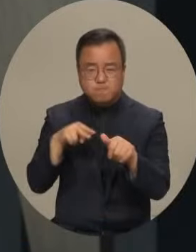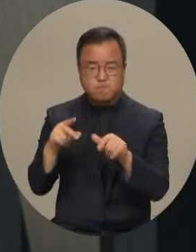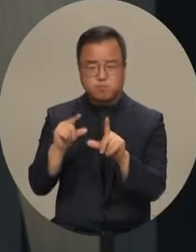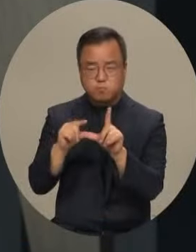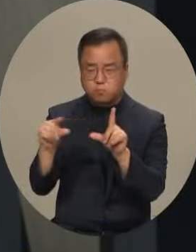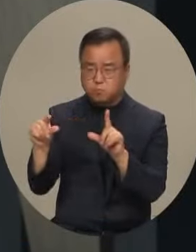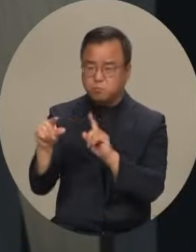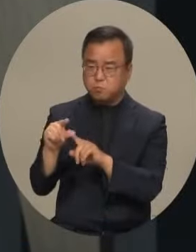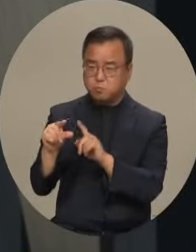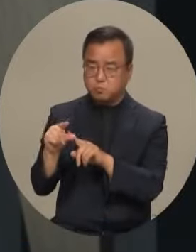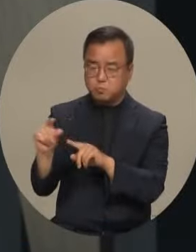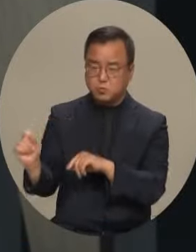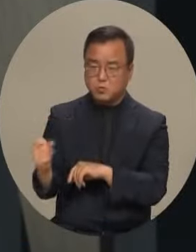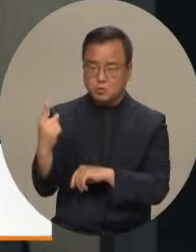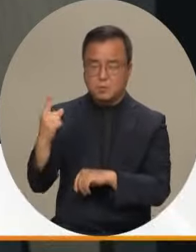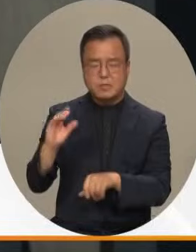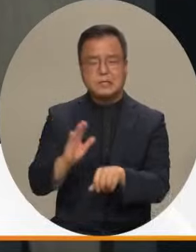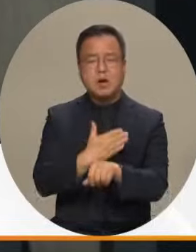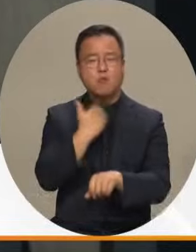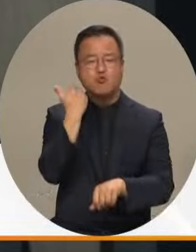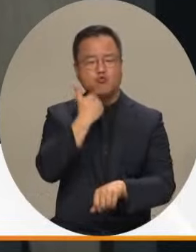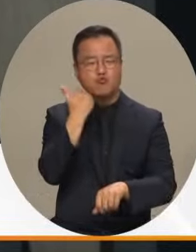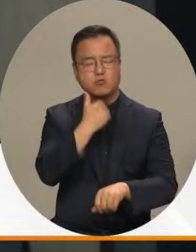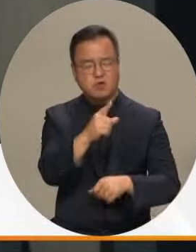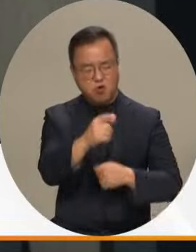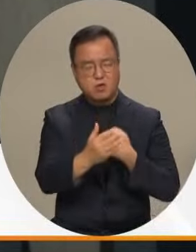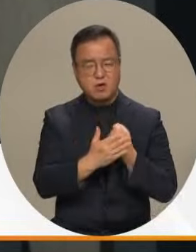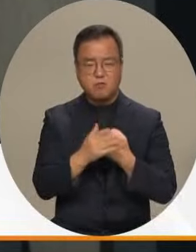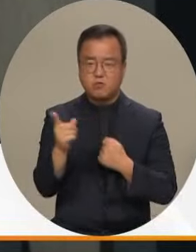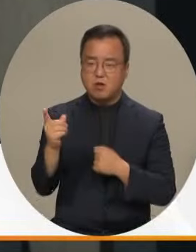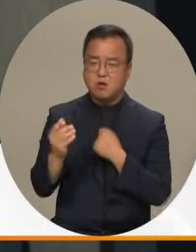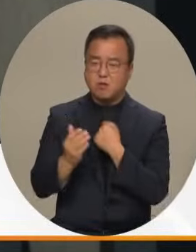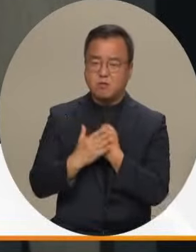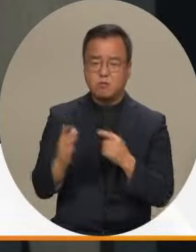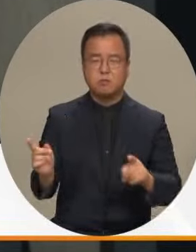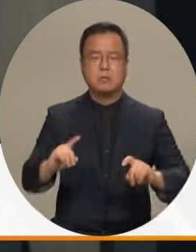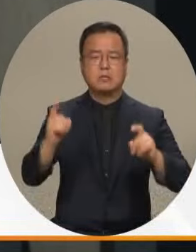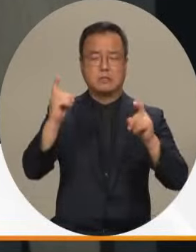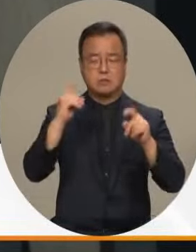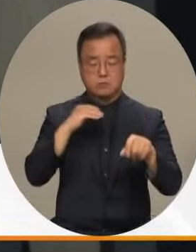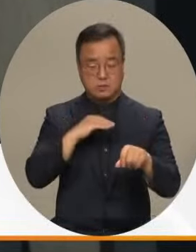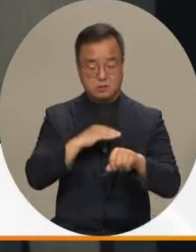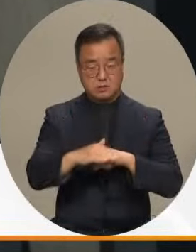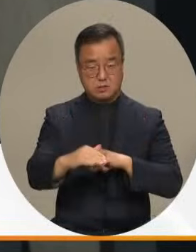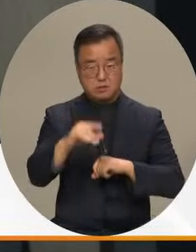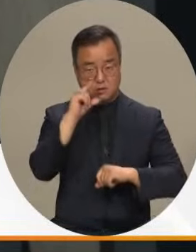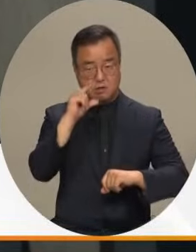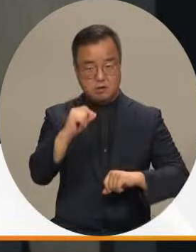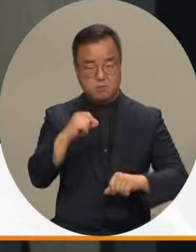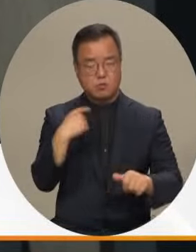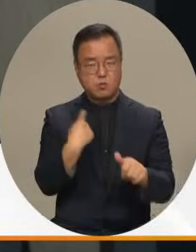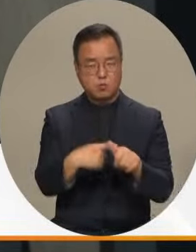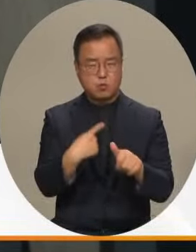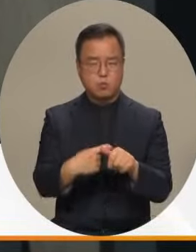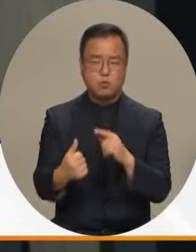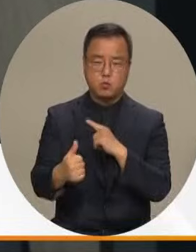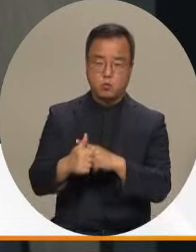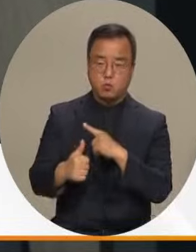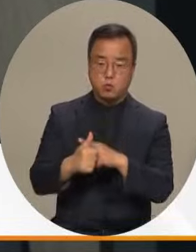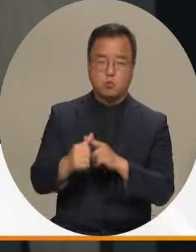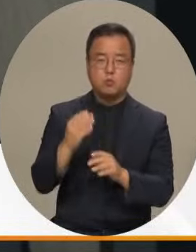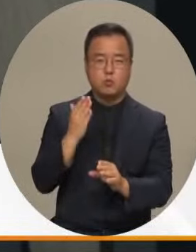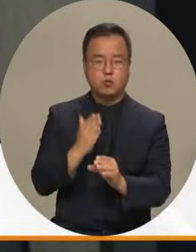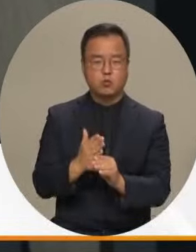온라인을 중심으로 잘잘못을 따지면서 누가 더 잘못했다, 뭘 잘못했다, 이런 굉장히 날선 공방으로 번지고 있고 그